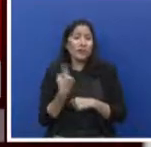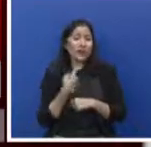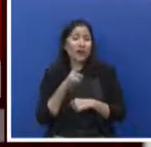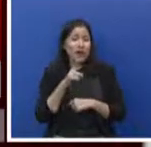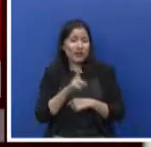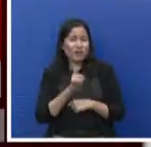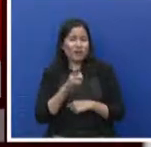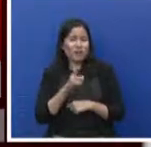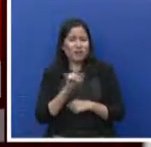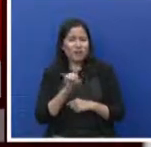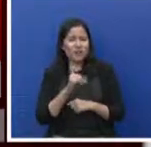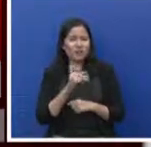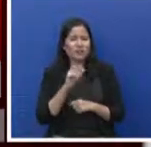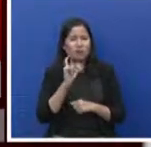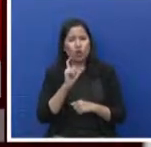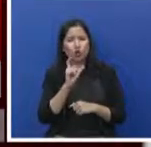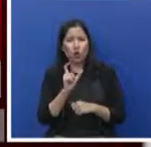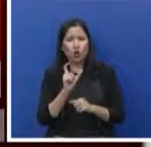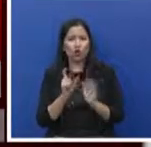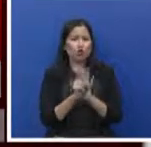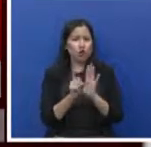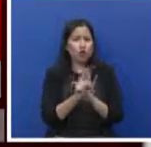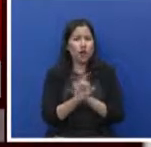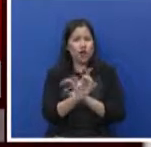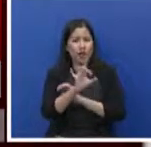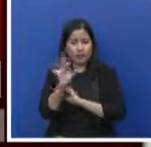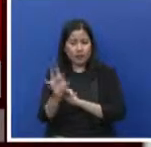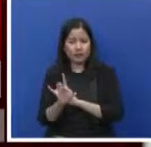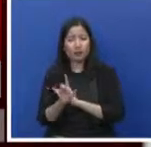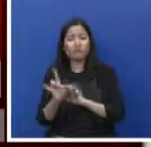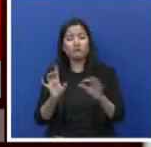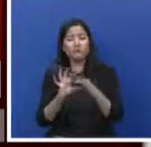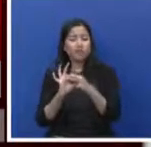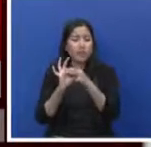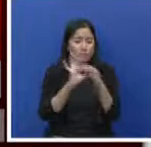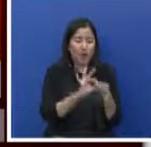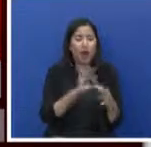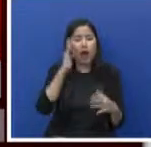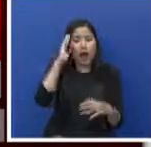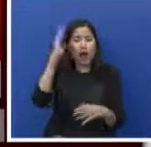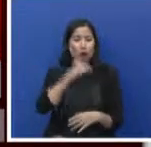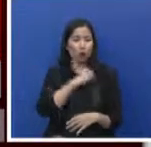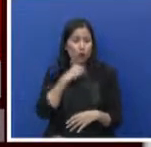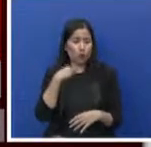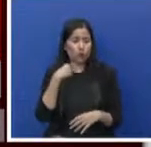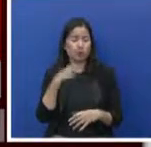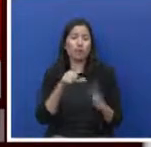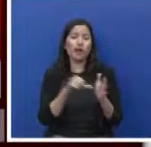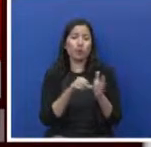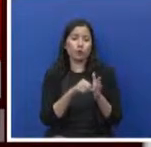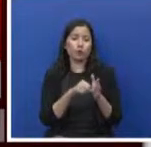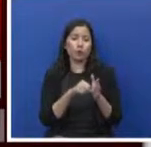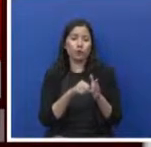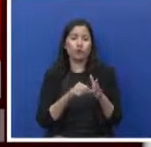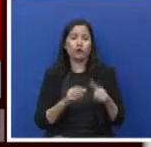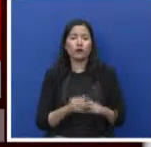melakukan kemudahan-kemudahan, contohnya antara lain ya, dengan kerjasama kami dengan Halodoc ini sangat membantu Mbak. Jadi,